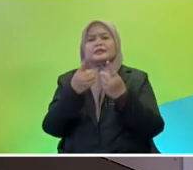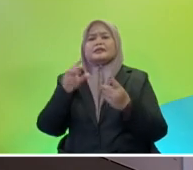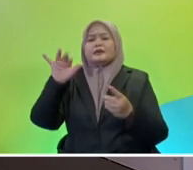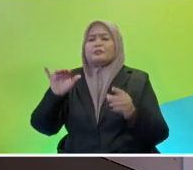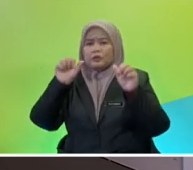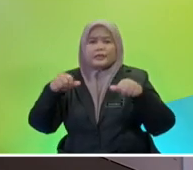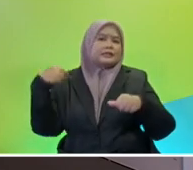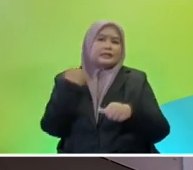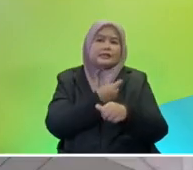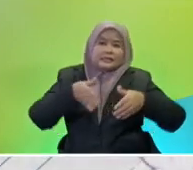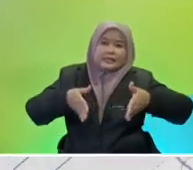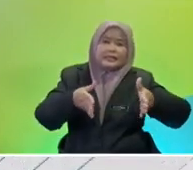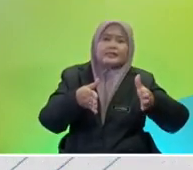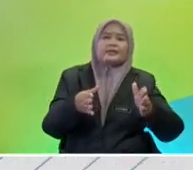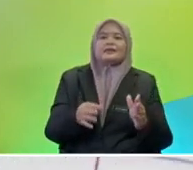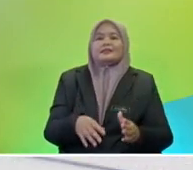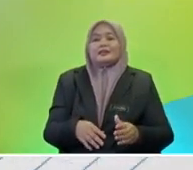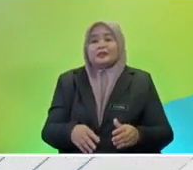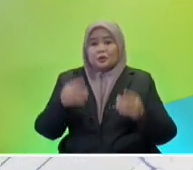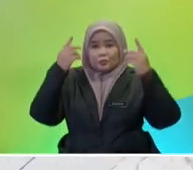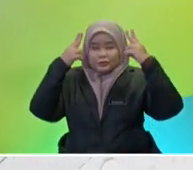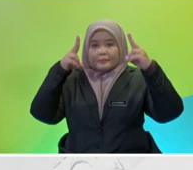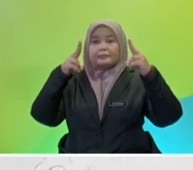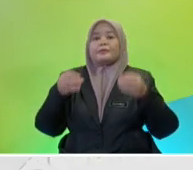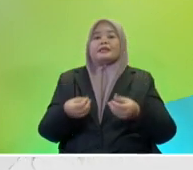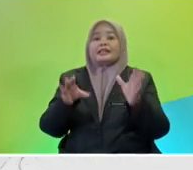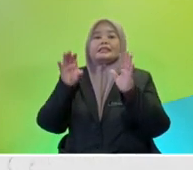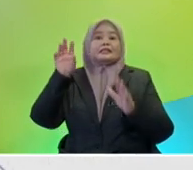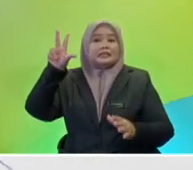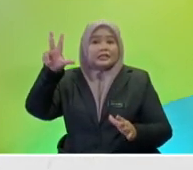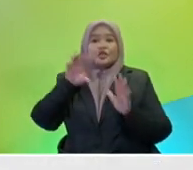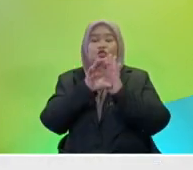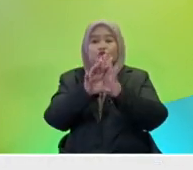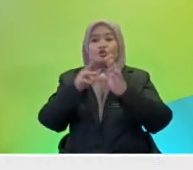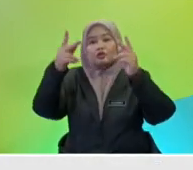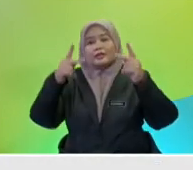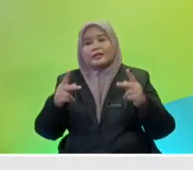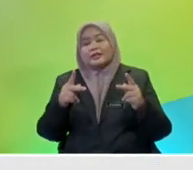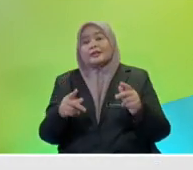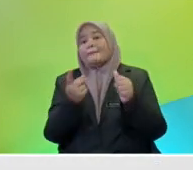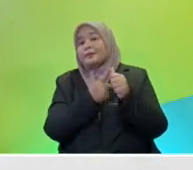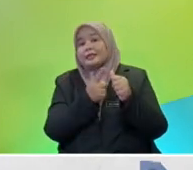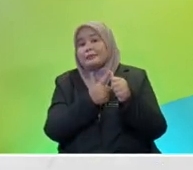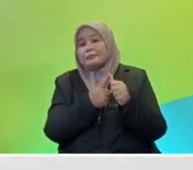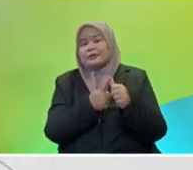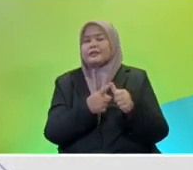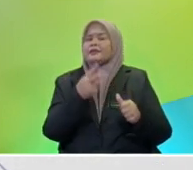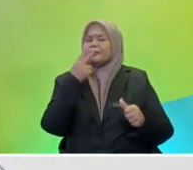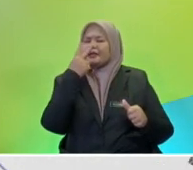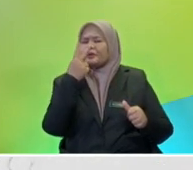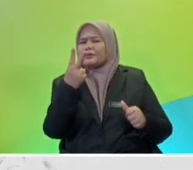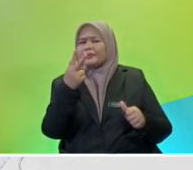laksanakan oke di sini Ustadzah memberikan 3 contoh kaidah yaitu kaidah yang pertama pemerhatian